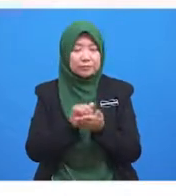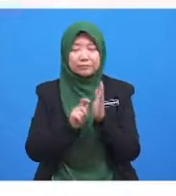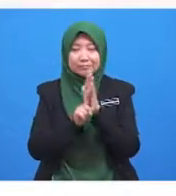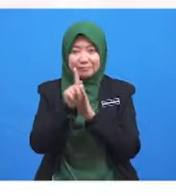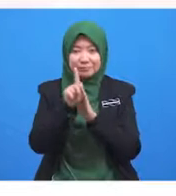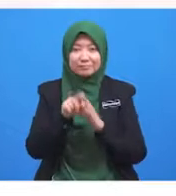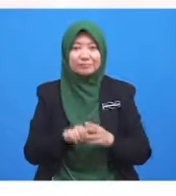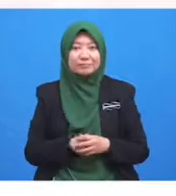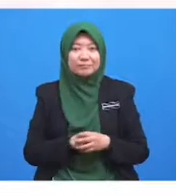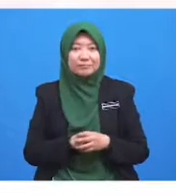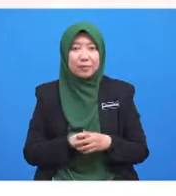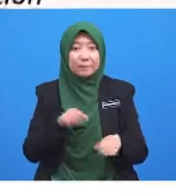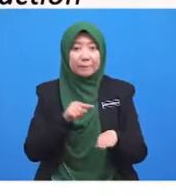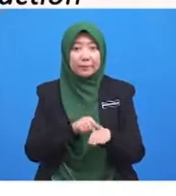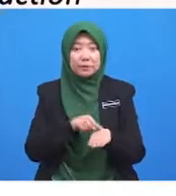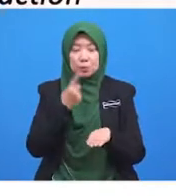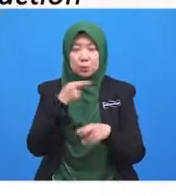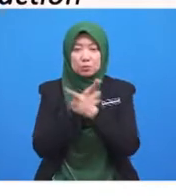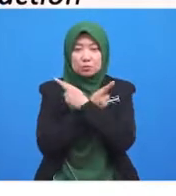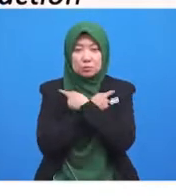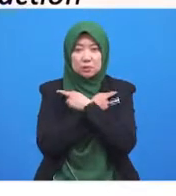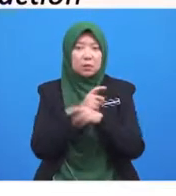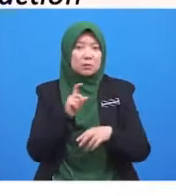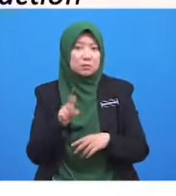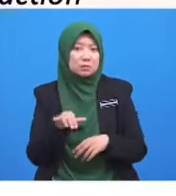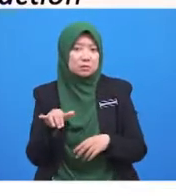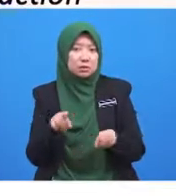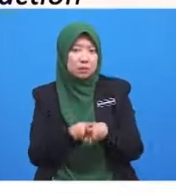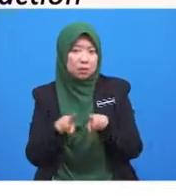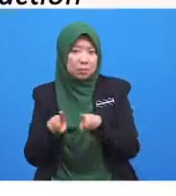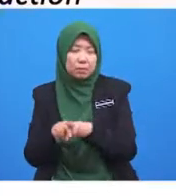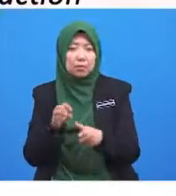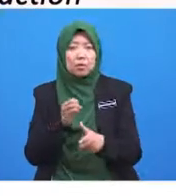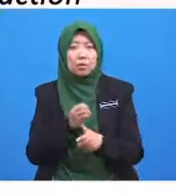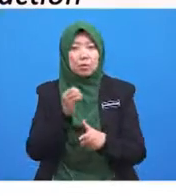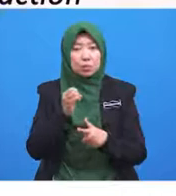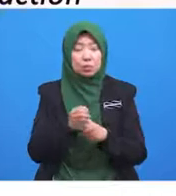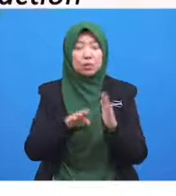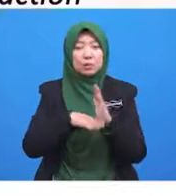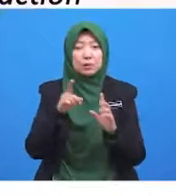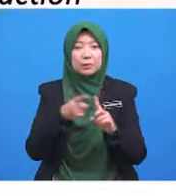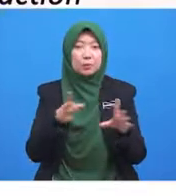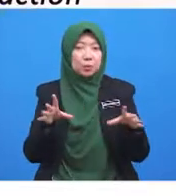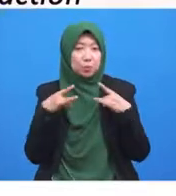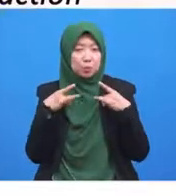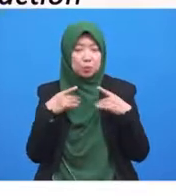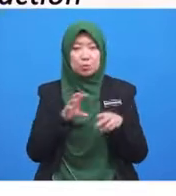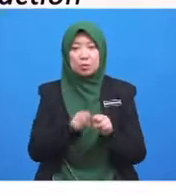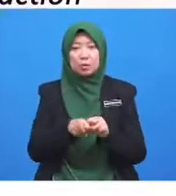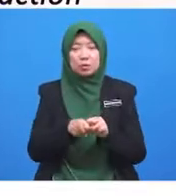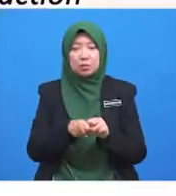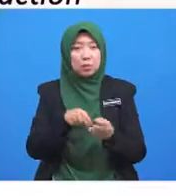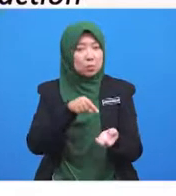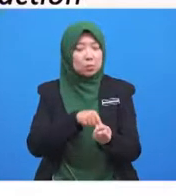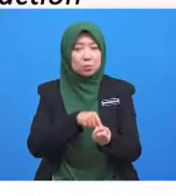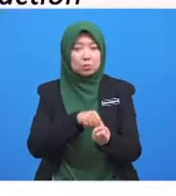tinggi. Masa untuk relaxation otot mestilah sama atau lebih daripada contraction supaya otot